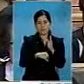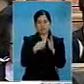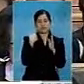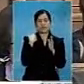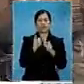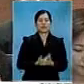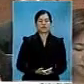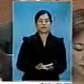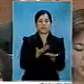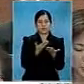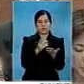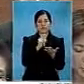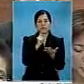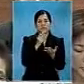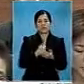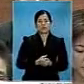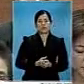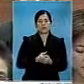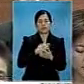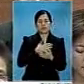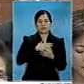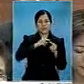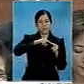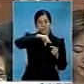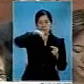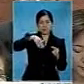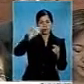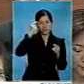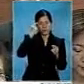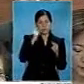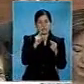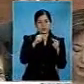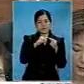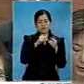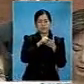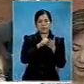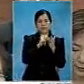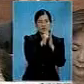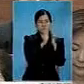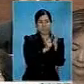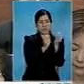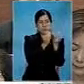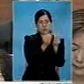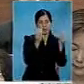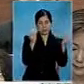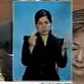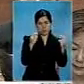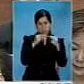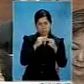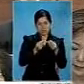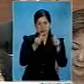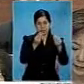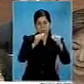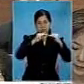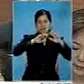เหล่านี้เป็นเรื่องที่เราเจตนาที่จะทำรัฐธรรมนูญให้เป็นประชาธิปไตยทำความ